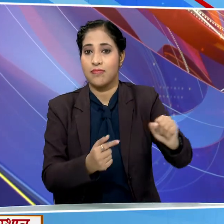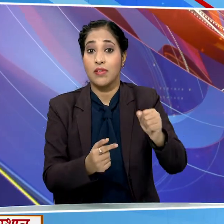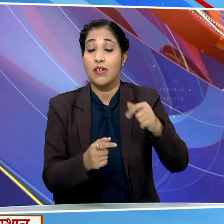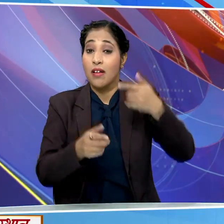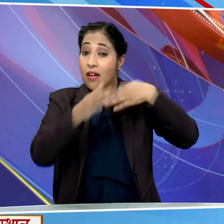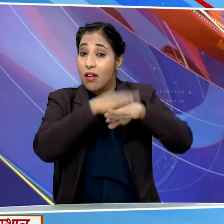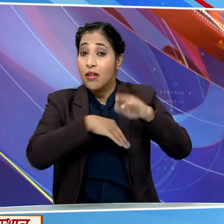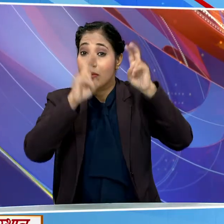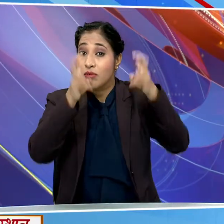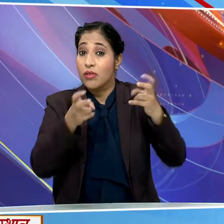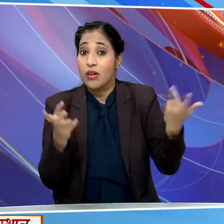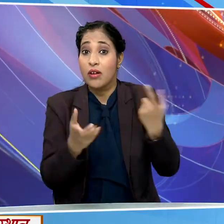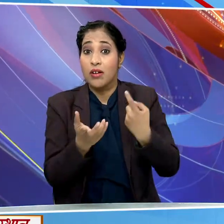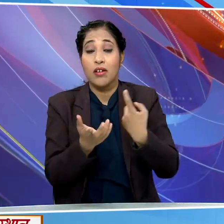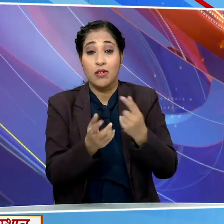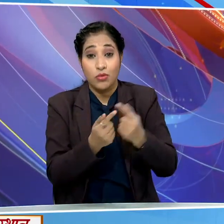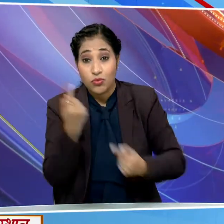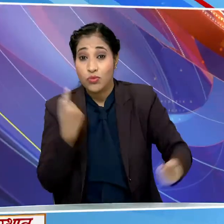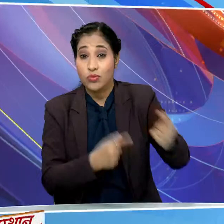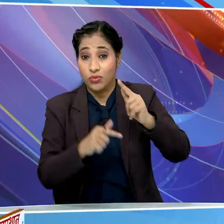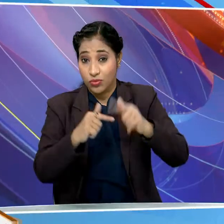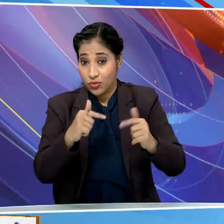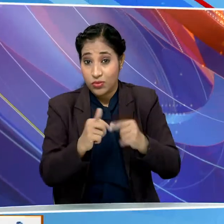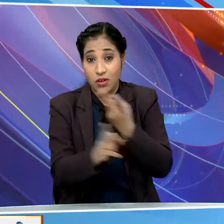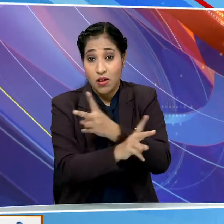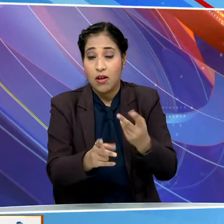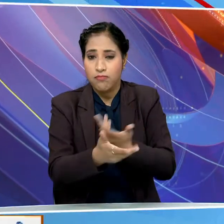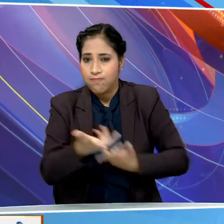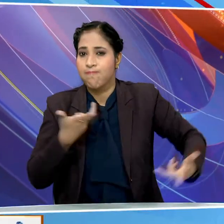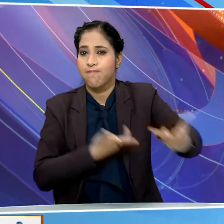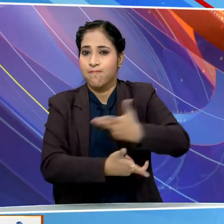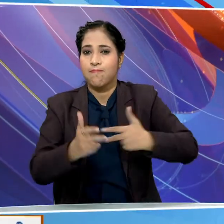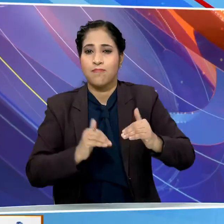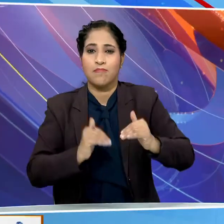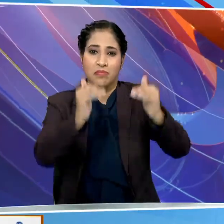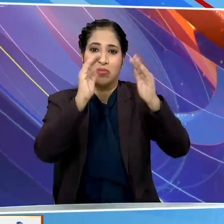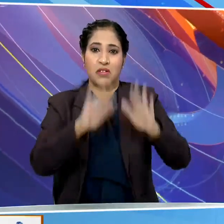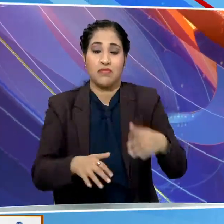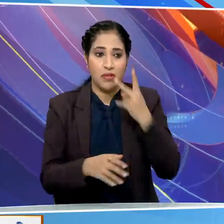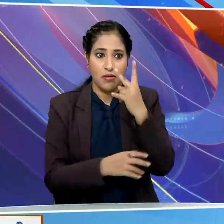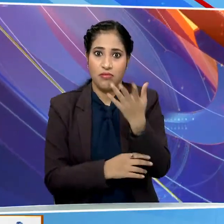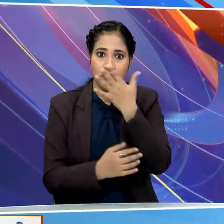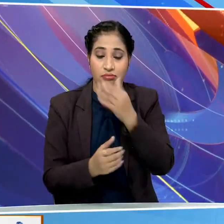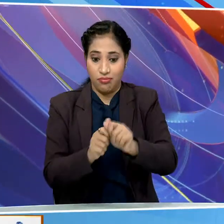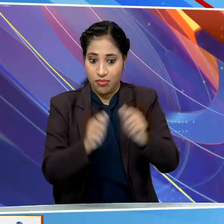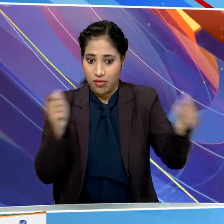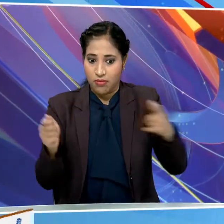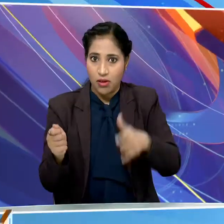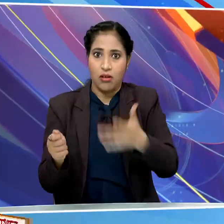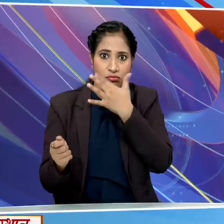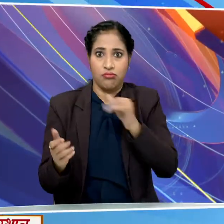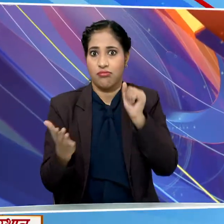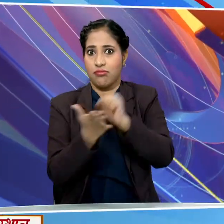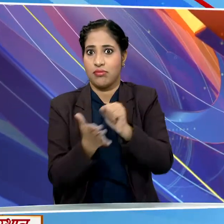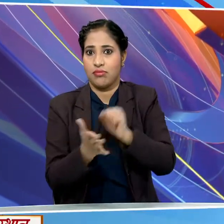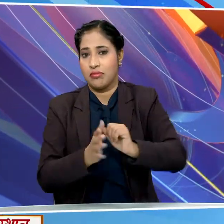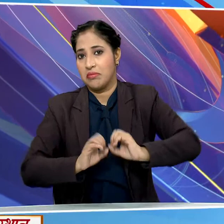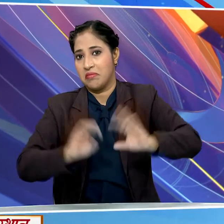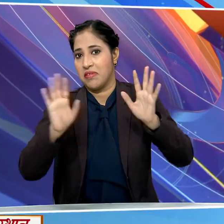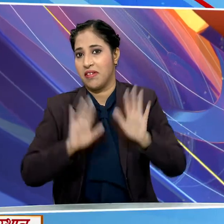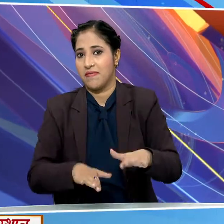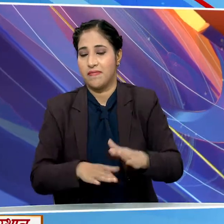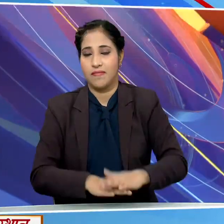डायलॉग में राज्य के चुनावी मुद्दों को लेकर चर्चा जोरों पर रही, जो कि आज के अखबारों की सुर्खियों में भी छाया